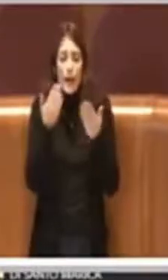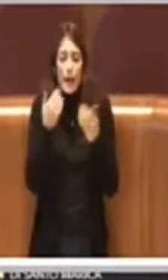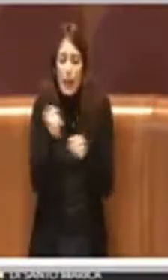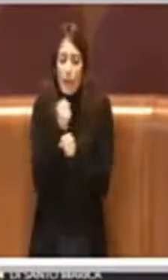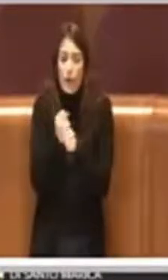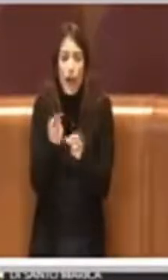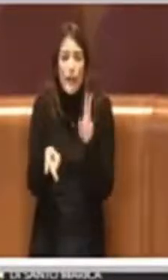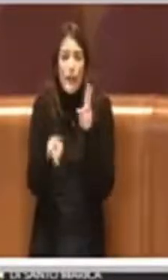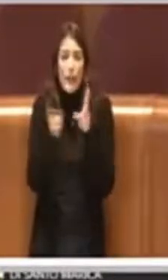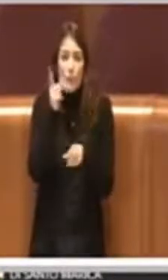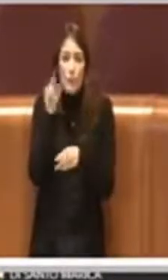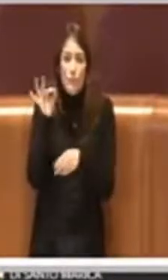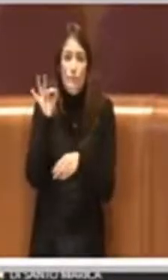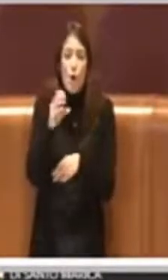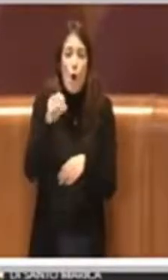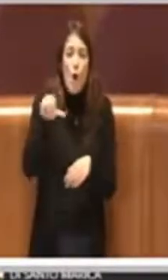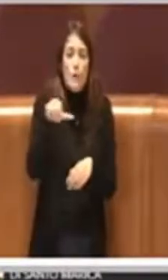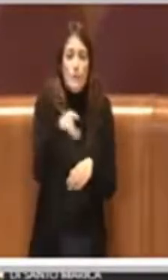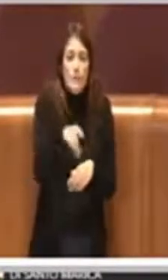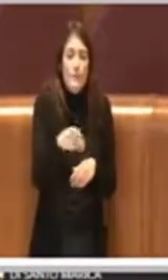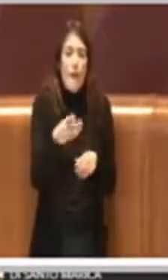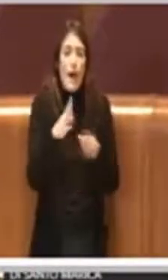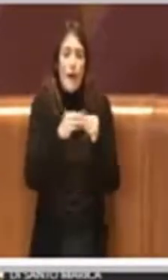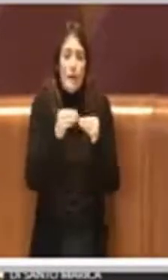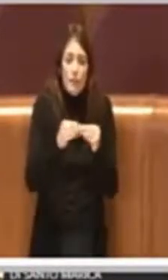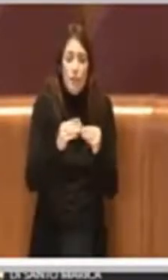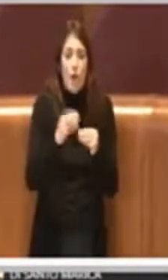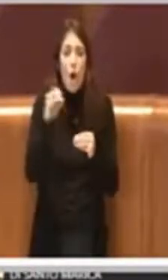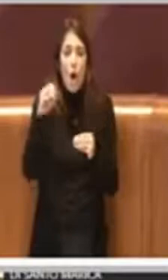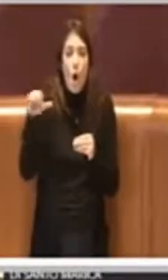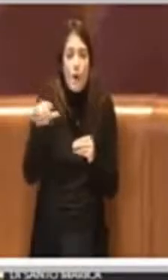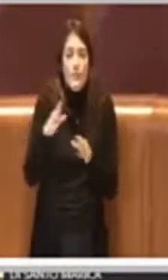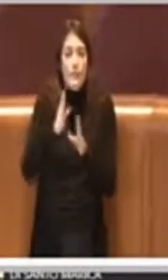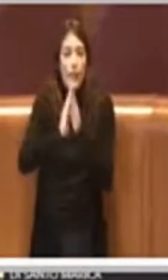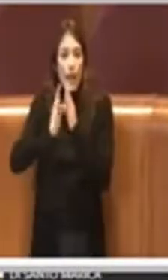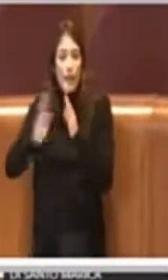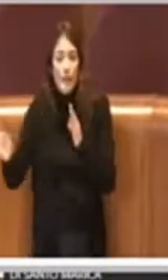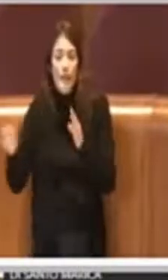artigiani, le OSPA, le librerie che sono in grave crisi,